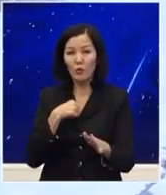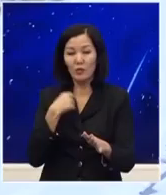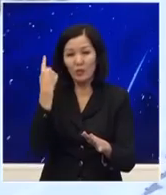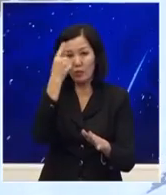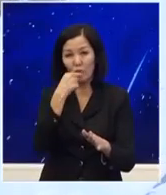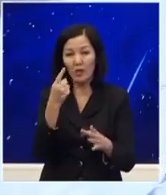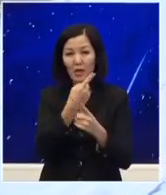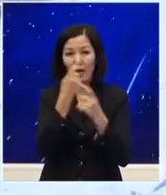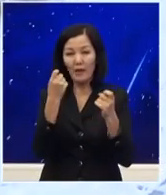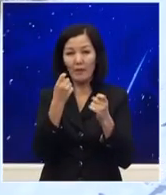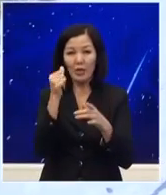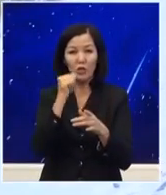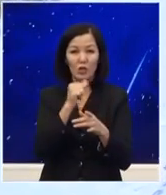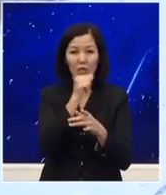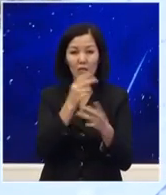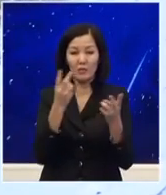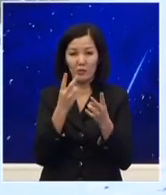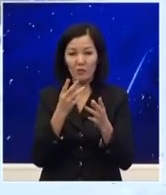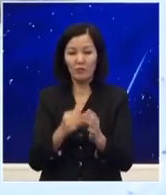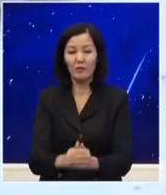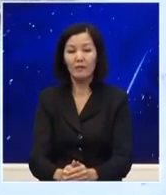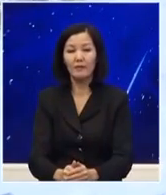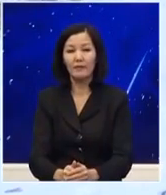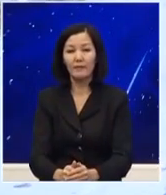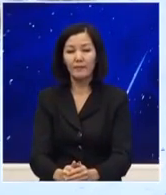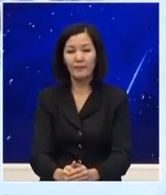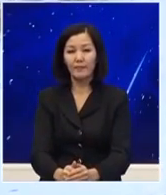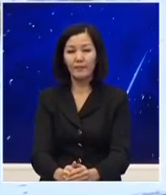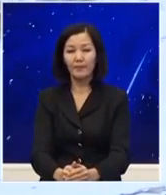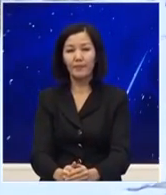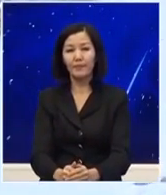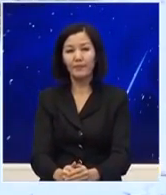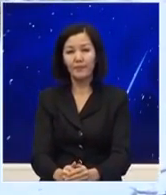сақтаған абзал. Мадина Берікқызы, Нұржан Мұқанов, Ержан Дүйсен, Жетісу телеарнасы.